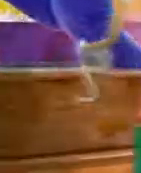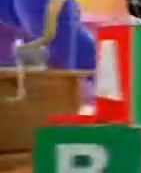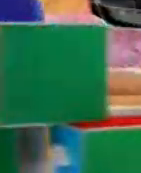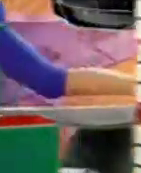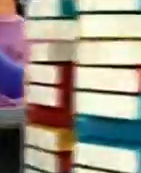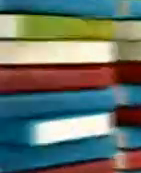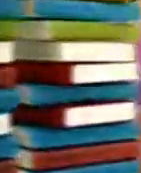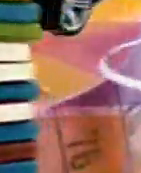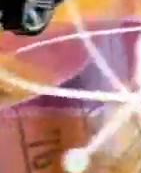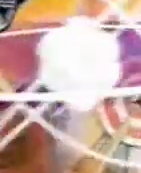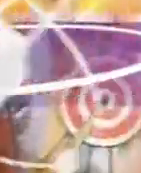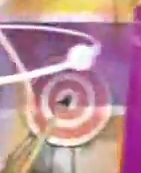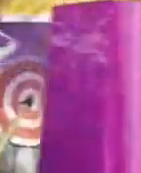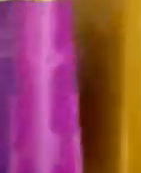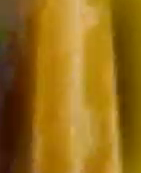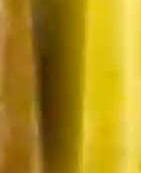Evet